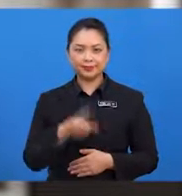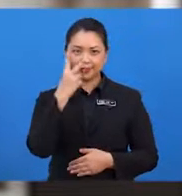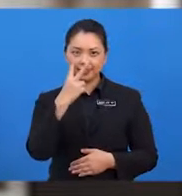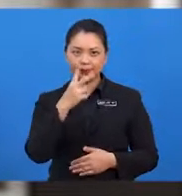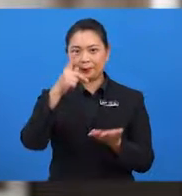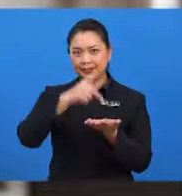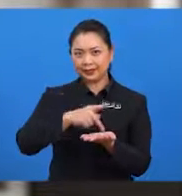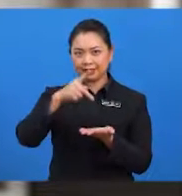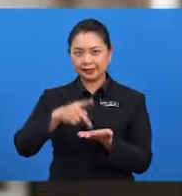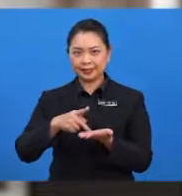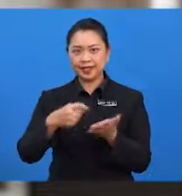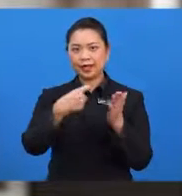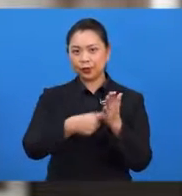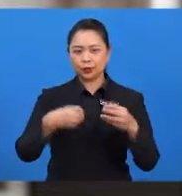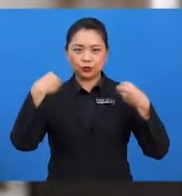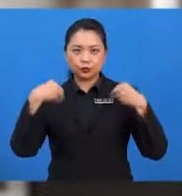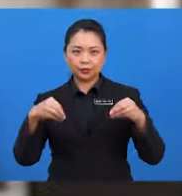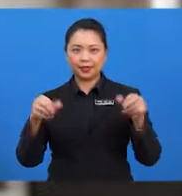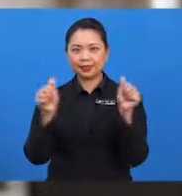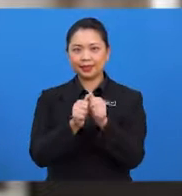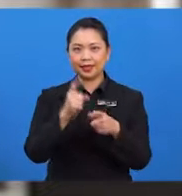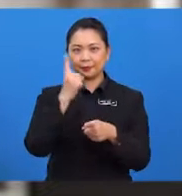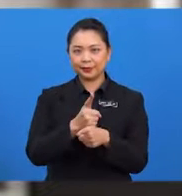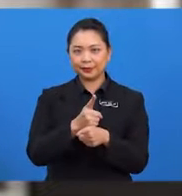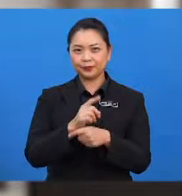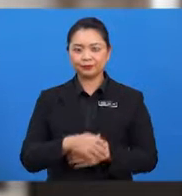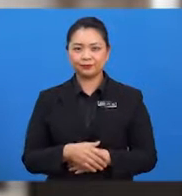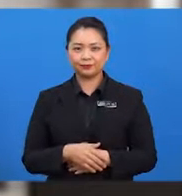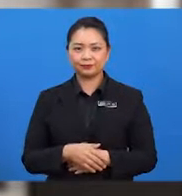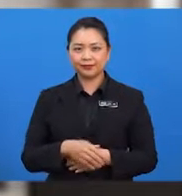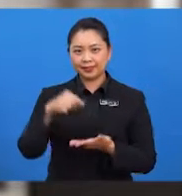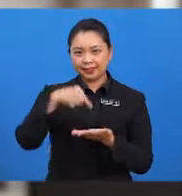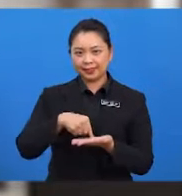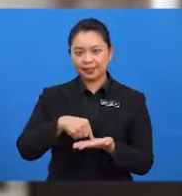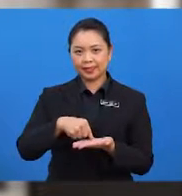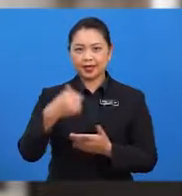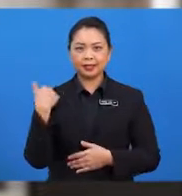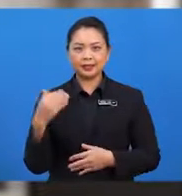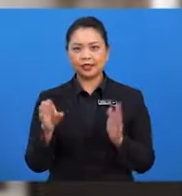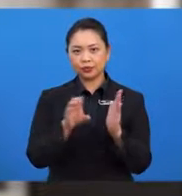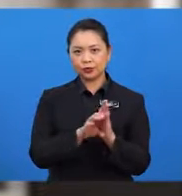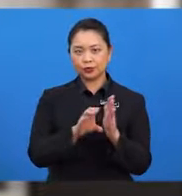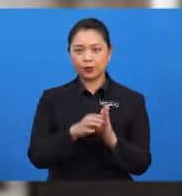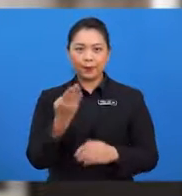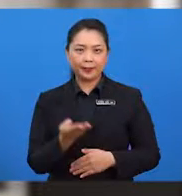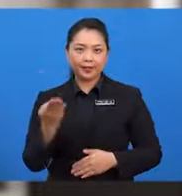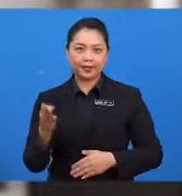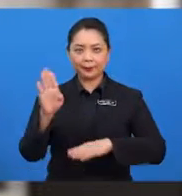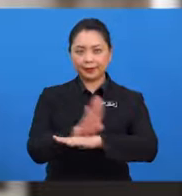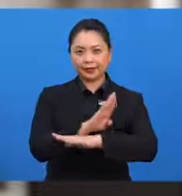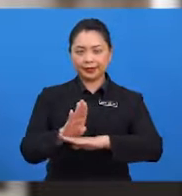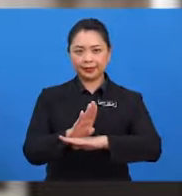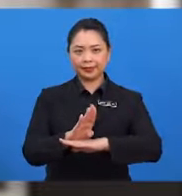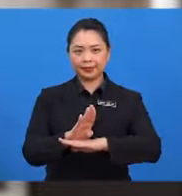pengiraan kos jualan dengan betul. Ini adalah contoh barang niaga yang perniagaan